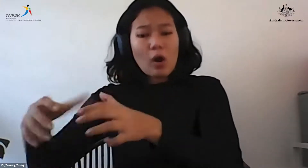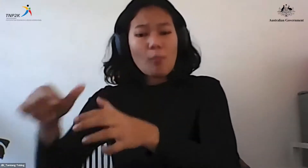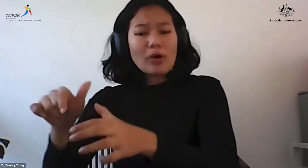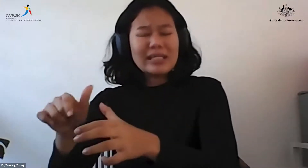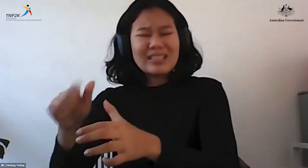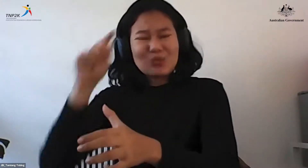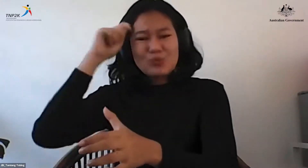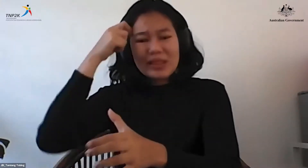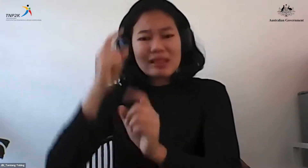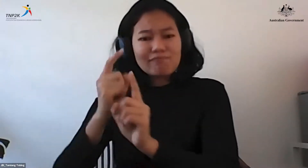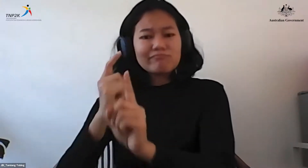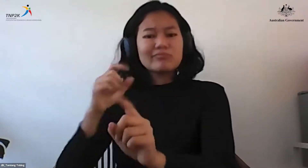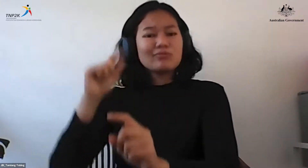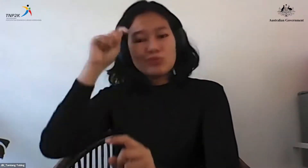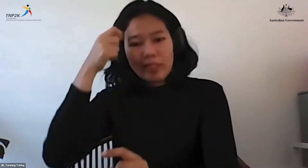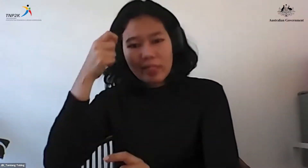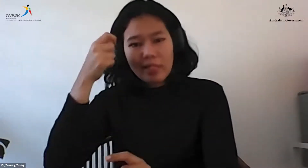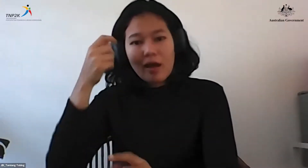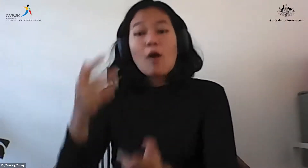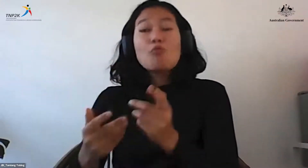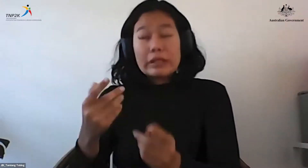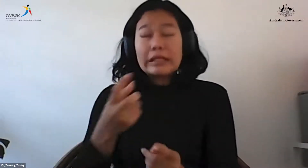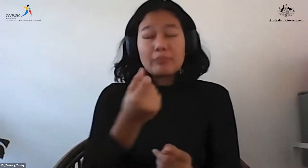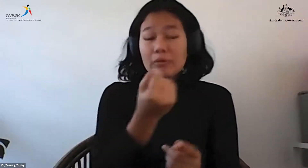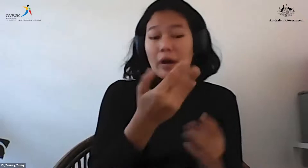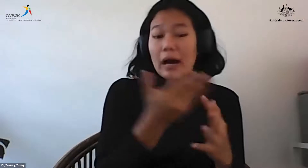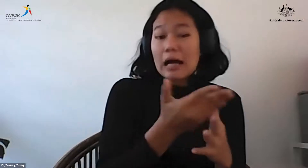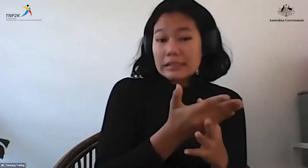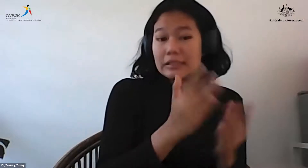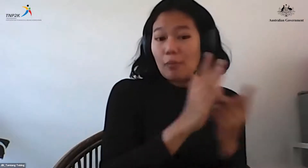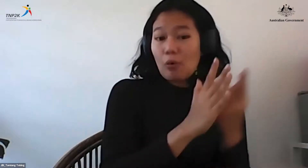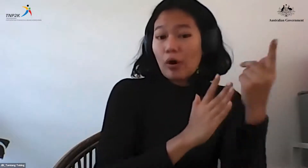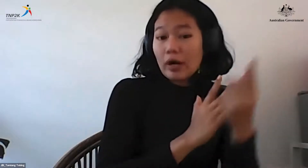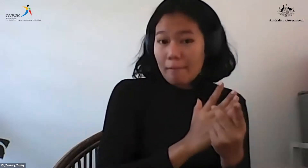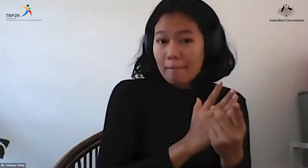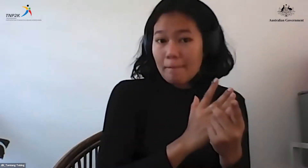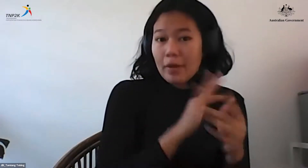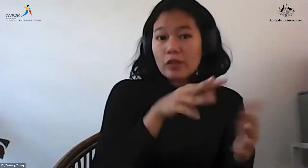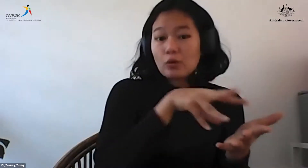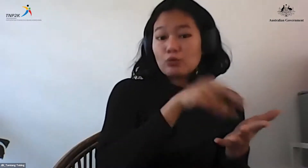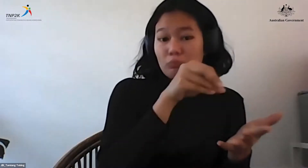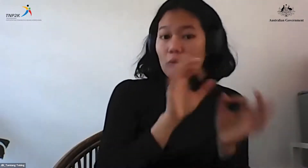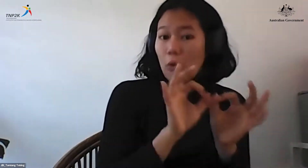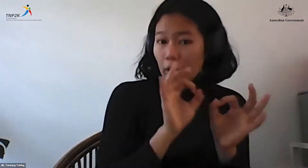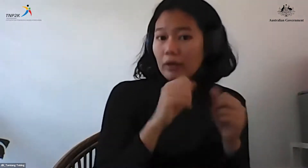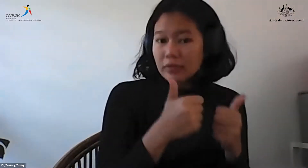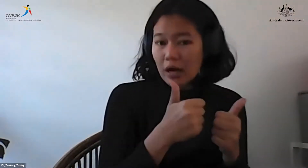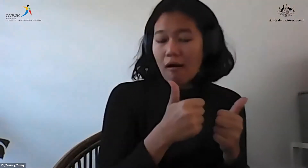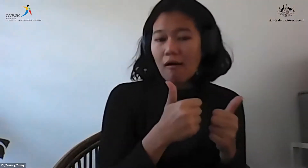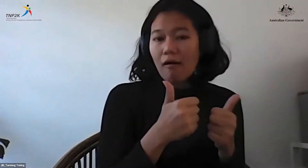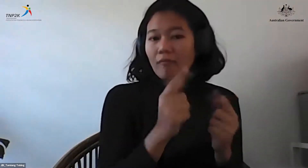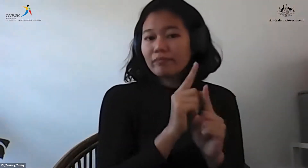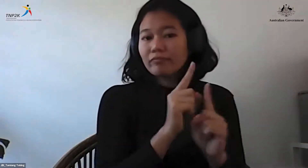mereka memang punya akses terhadap program-program atau resources yang kemudian memampukan mereka